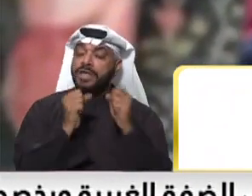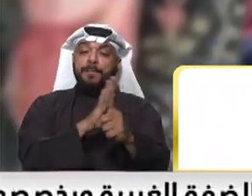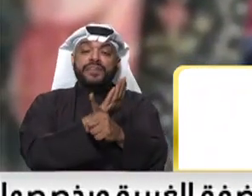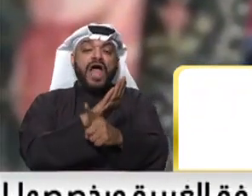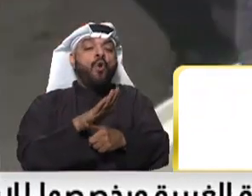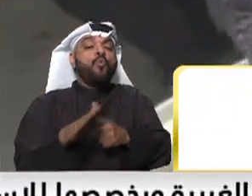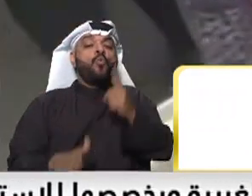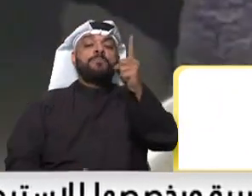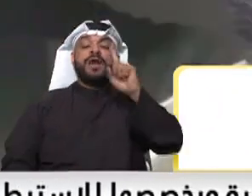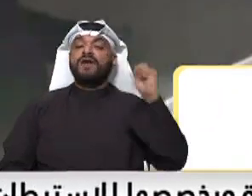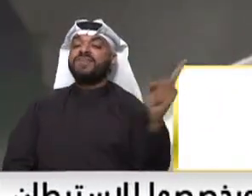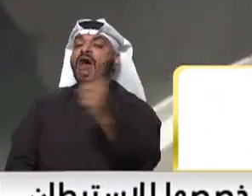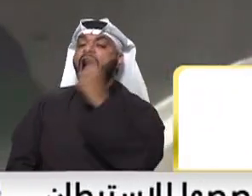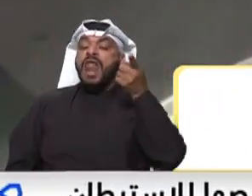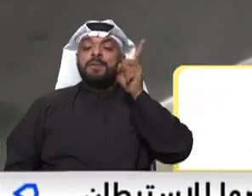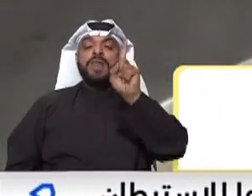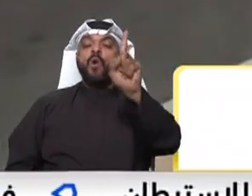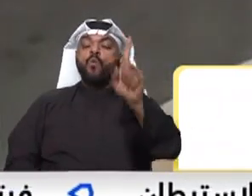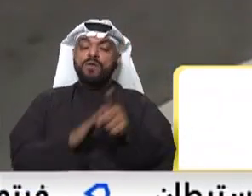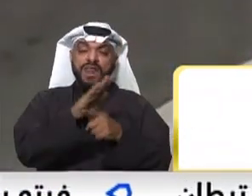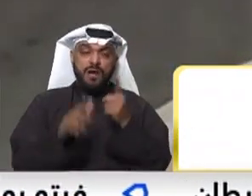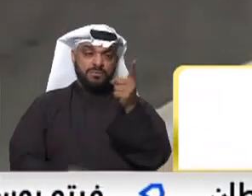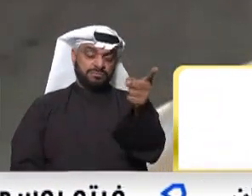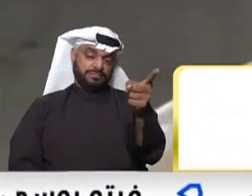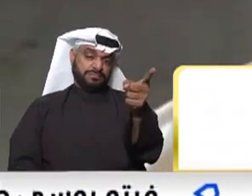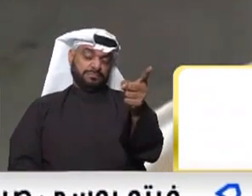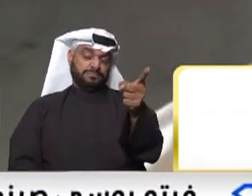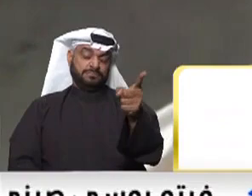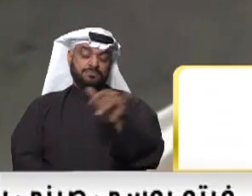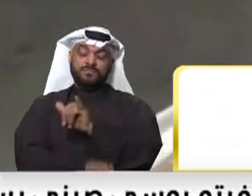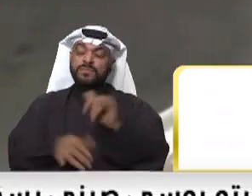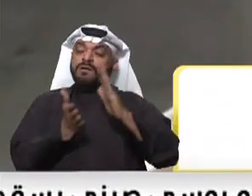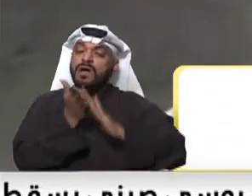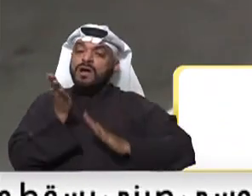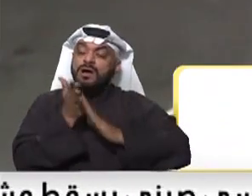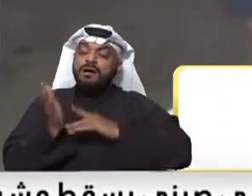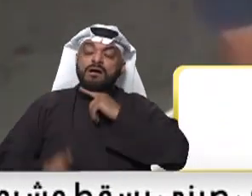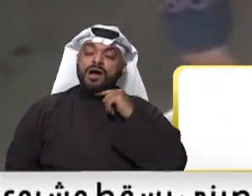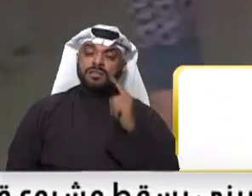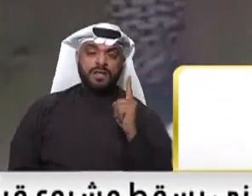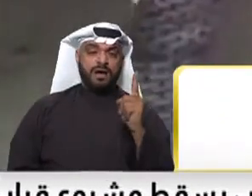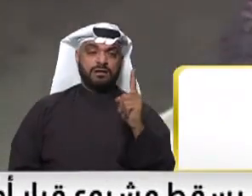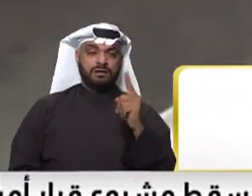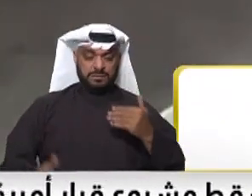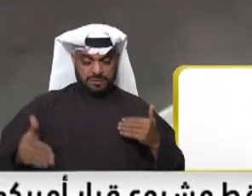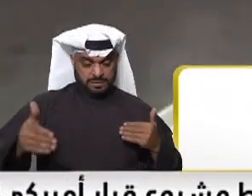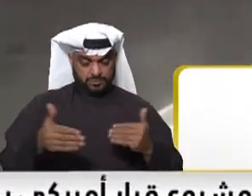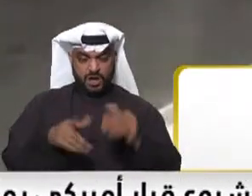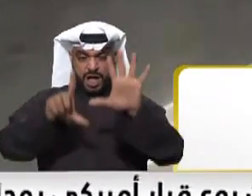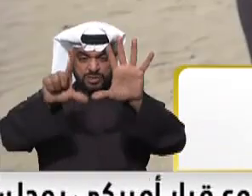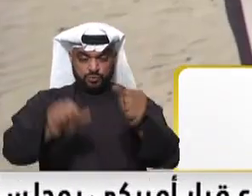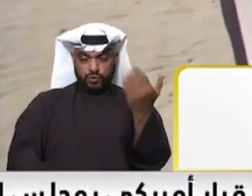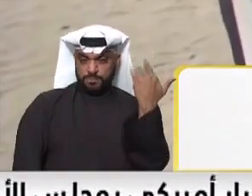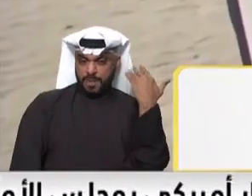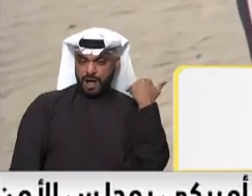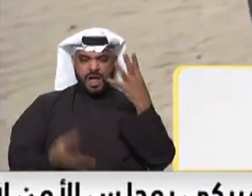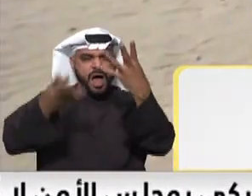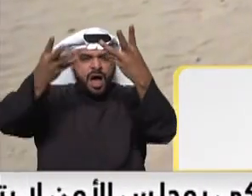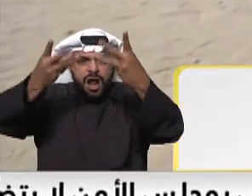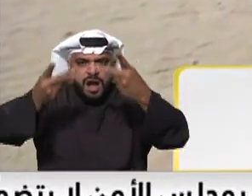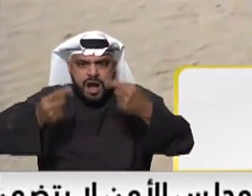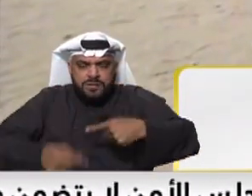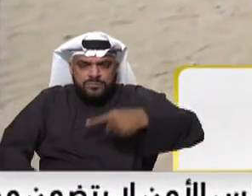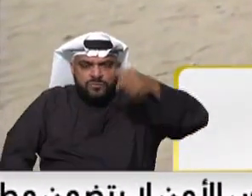الامدادات مشيرا ان برنامج الامم المتحده الانمائي شهد خلال الاسبوع الماضي احصائيات مثيره